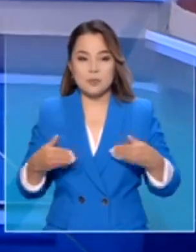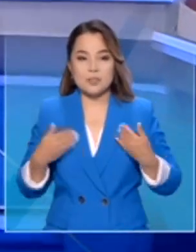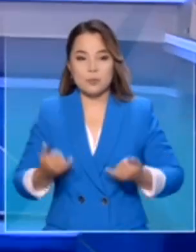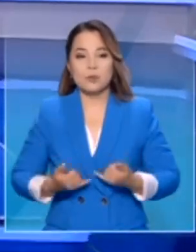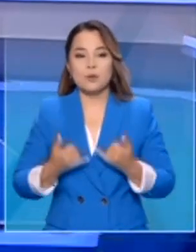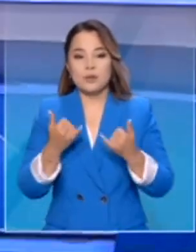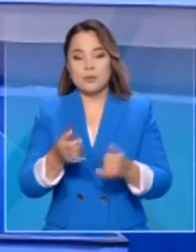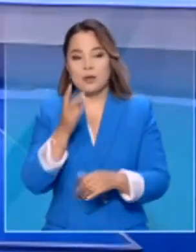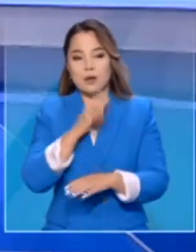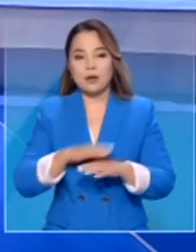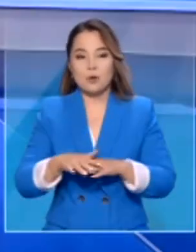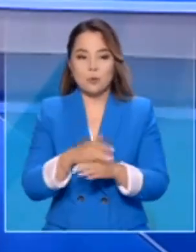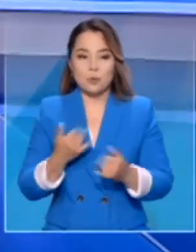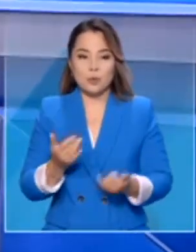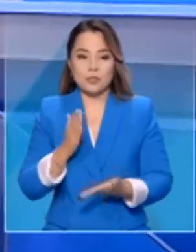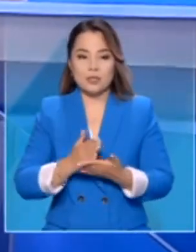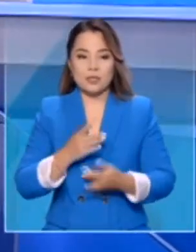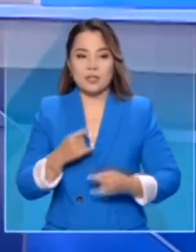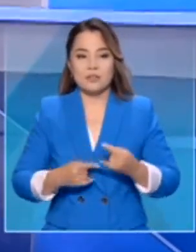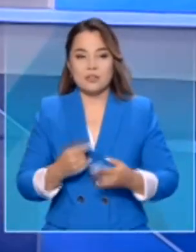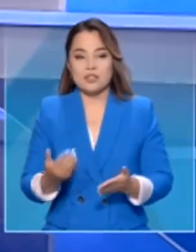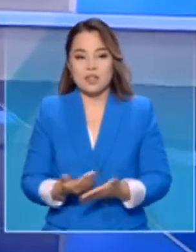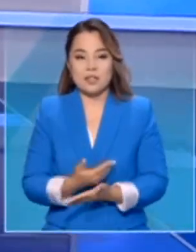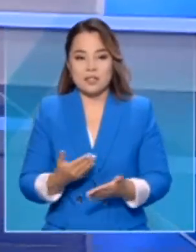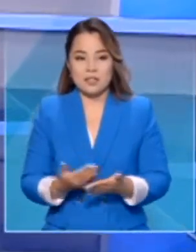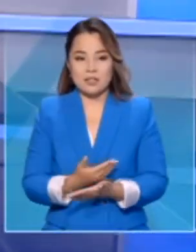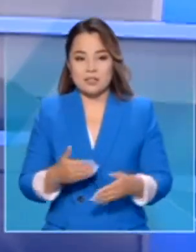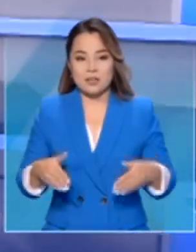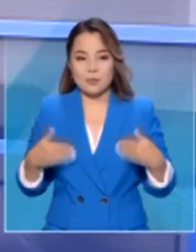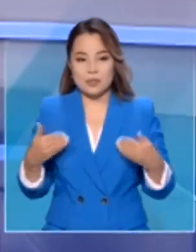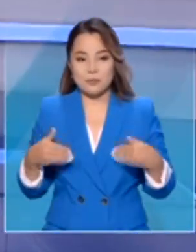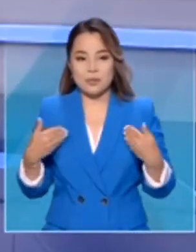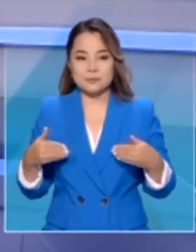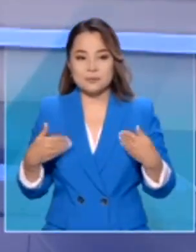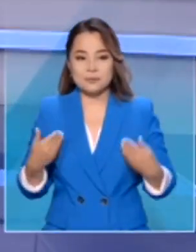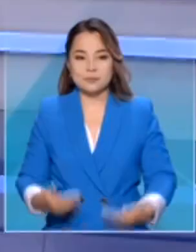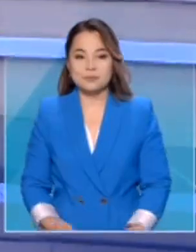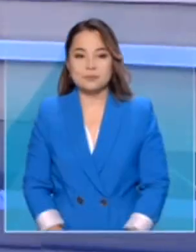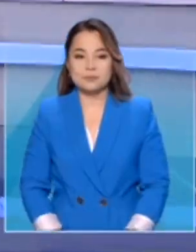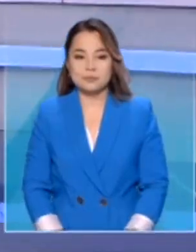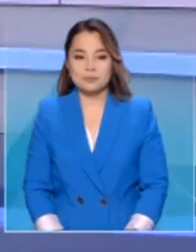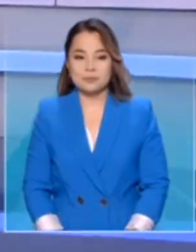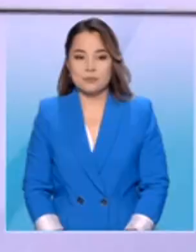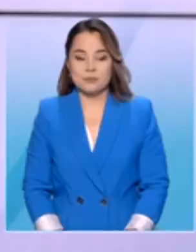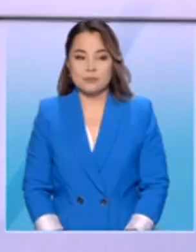Армыз көрермен, тікелей эфирде ақпарат студияда Дархан Рахымжан, сурда аудармада Шырын Жанғабыл.